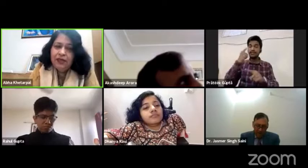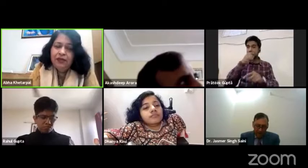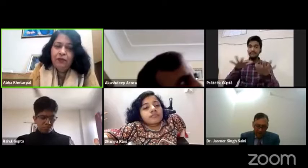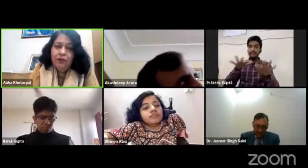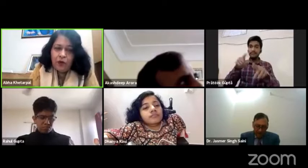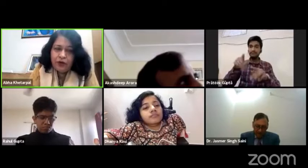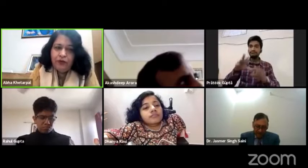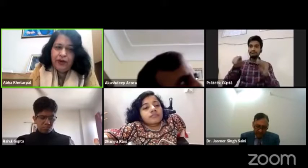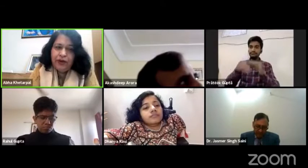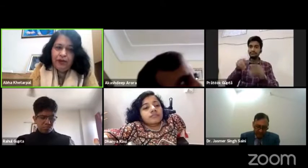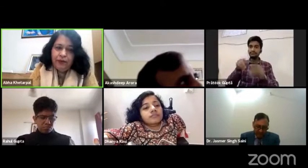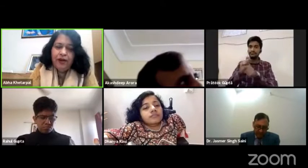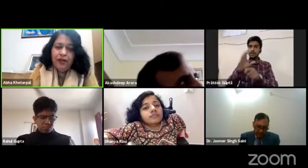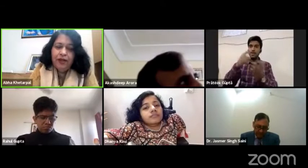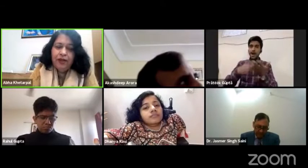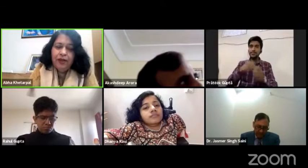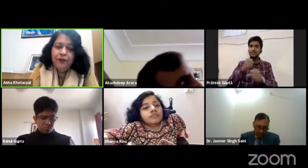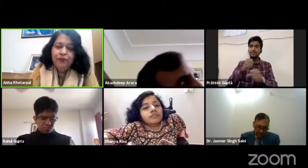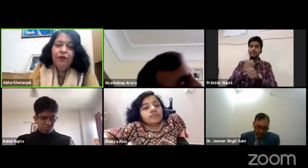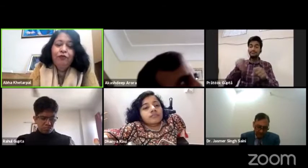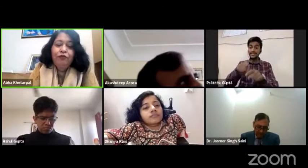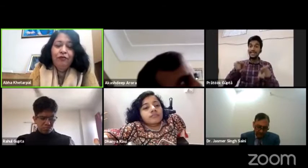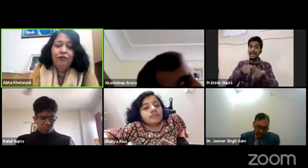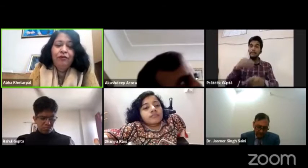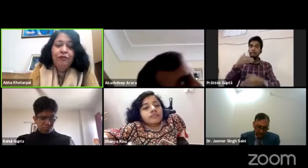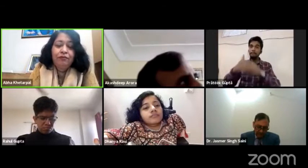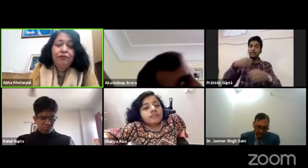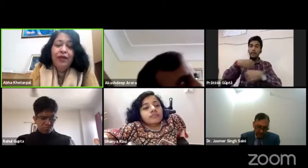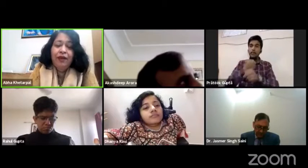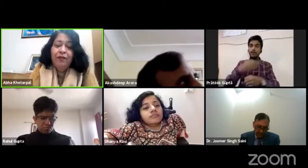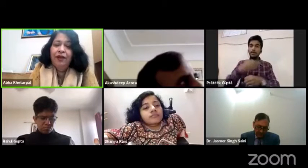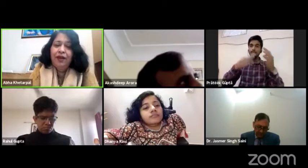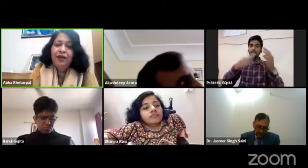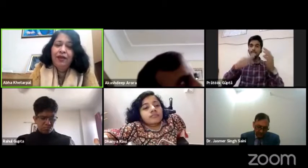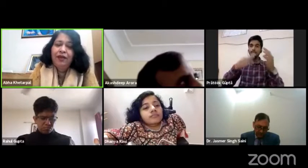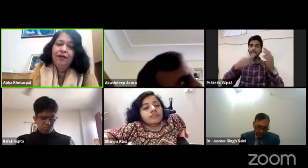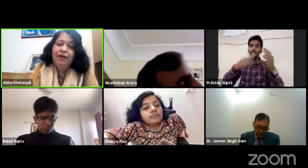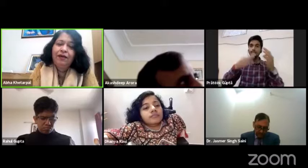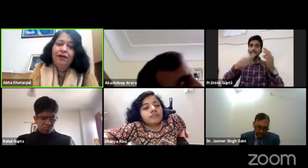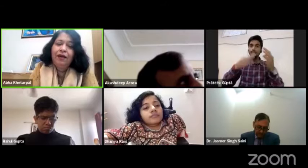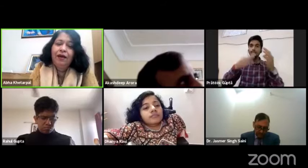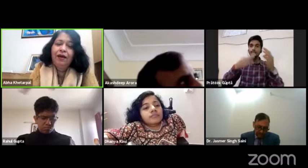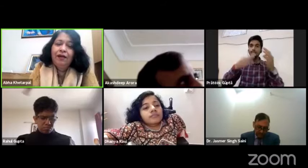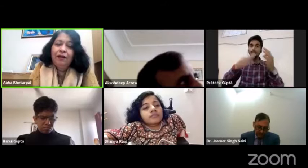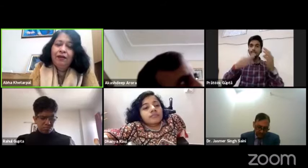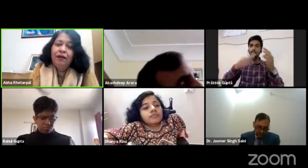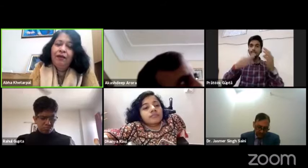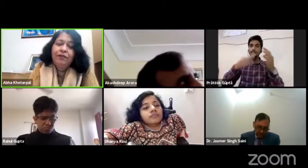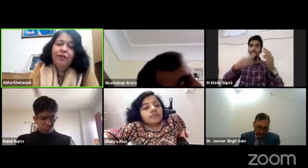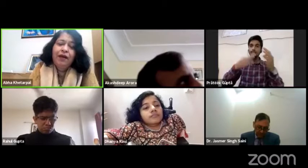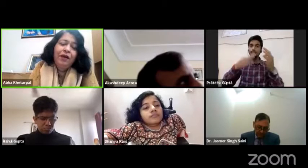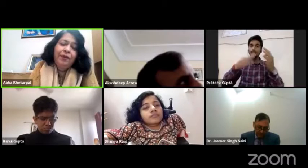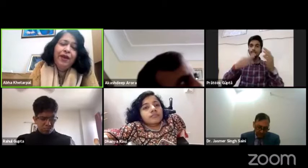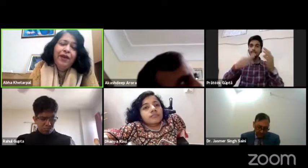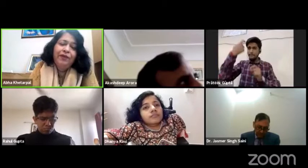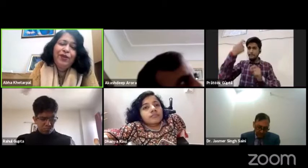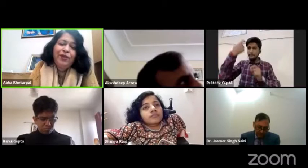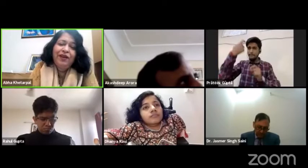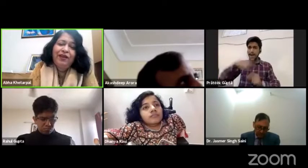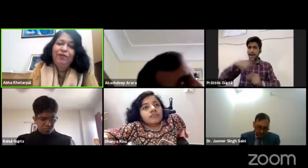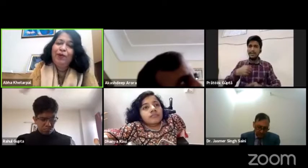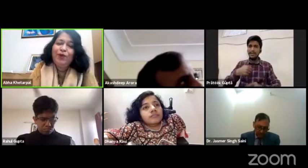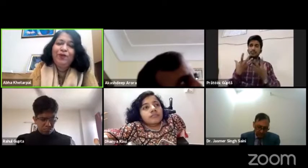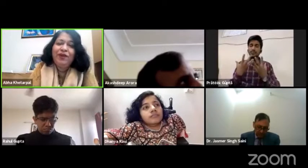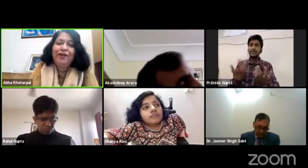इसी मॉड्यूल को डेवलप करने के लिए. तो मेरा मानना है कि अगर हम अपना